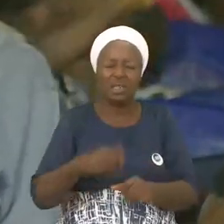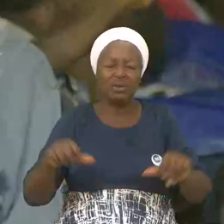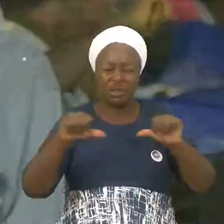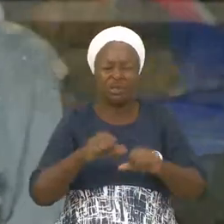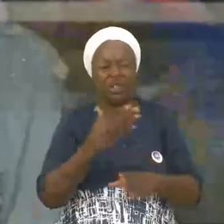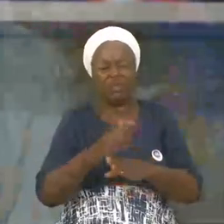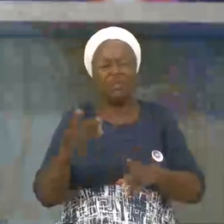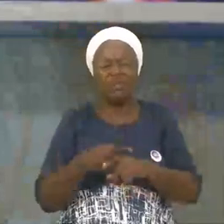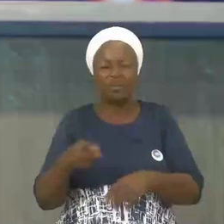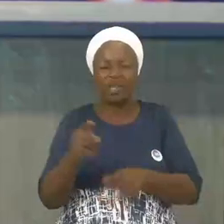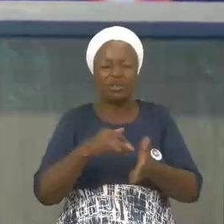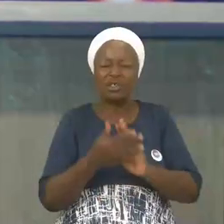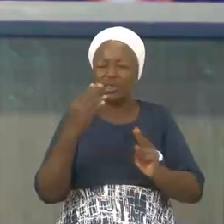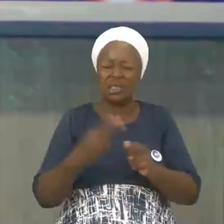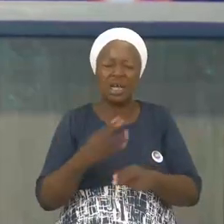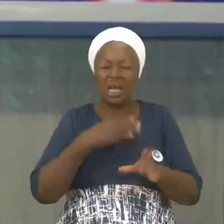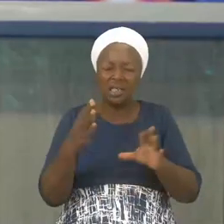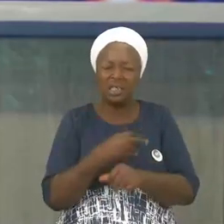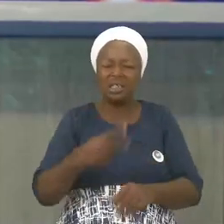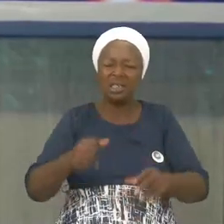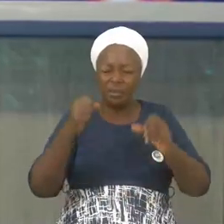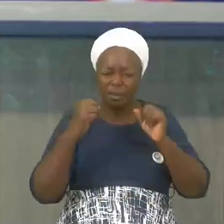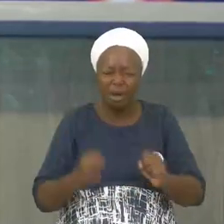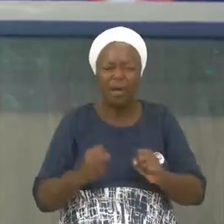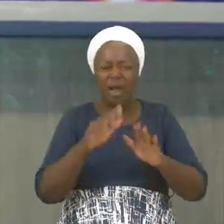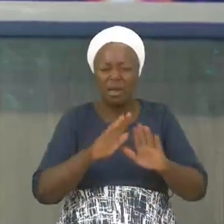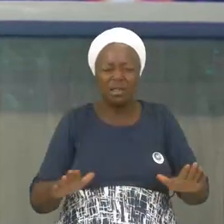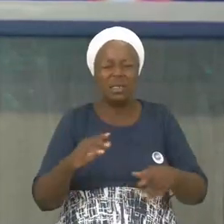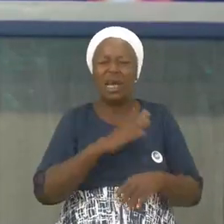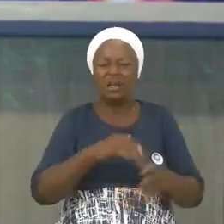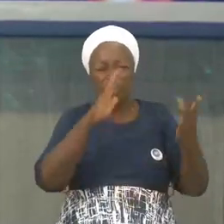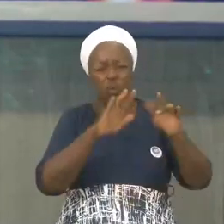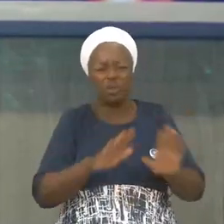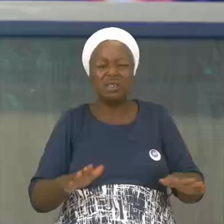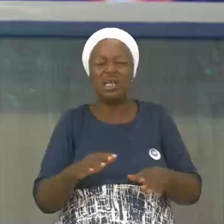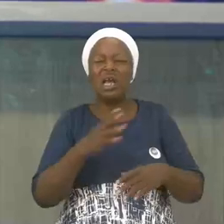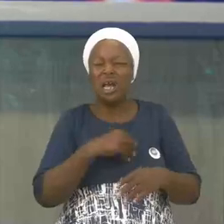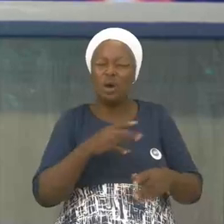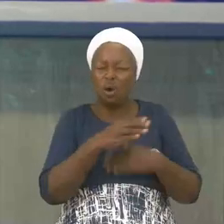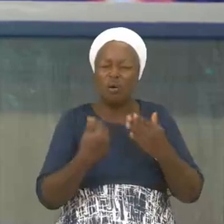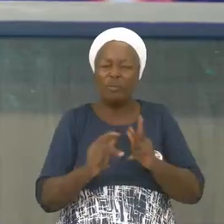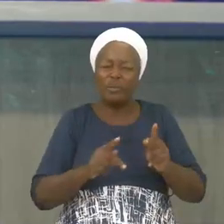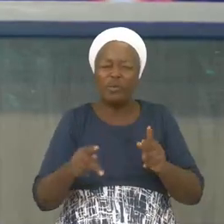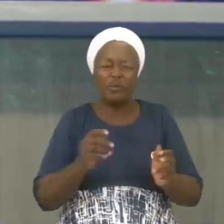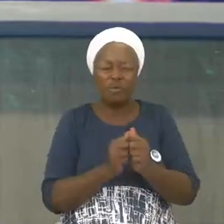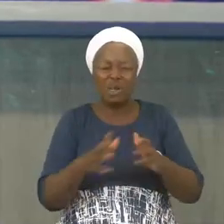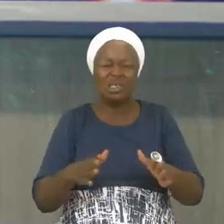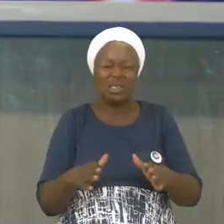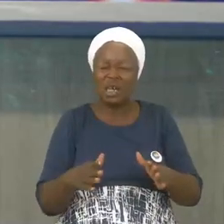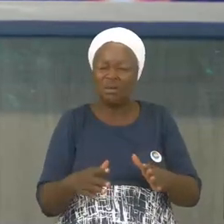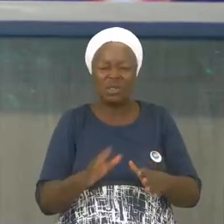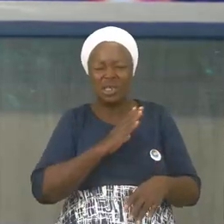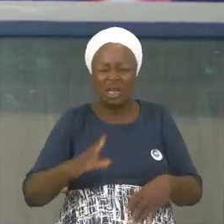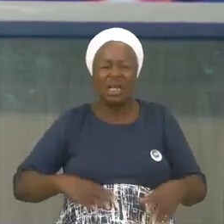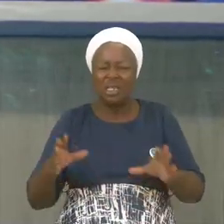nom de Jésus. Ôte la condamnation de leur vie. Ôte l'impotence et